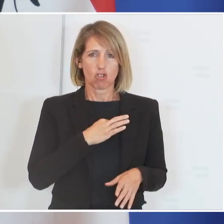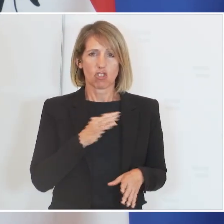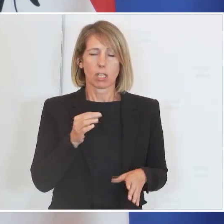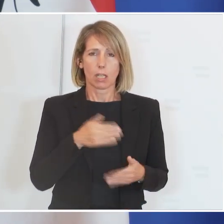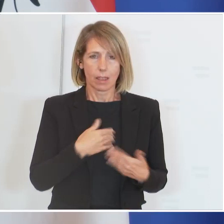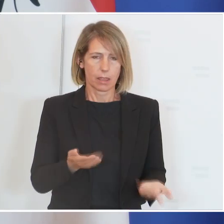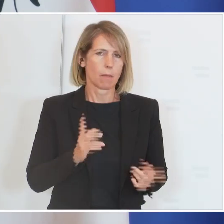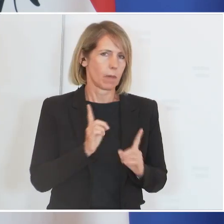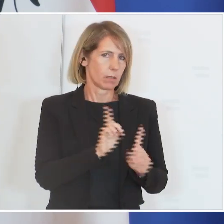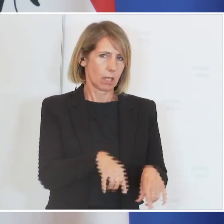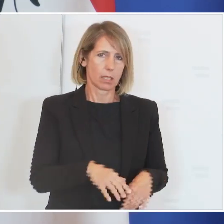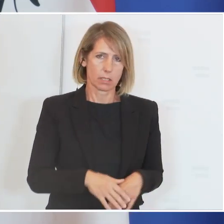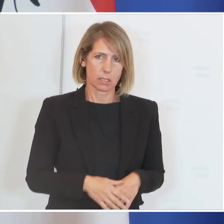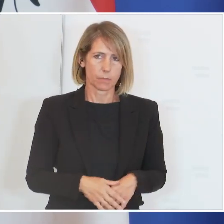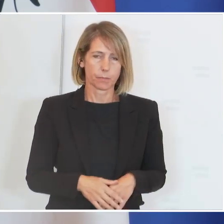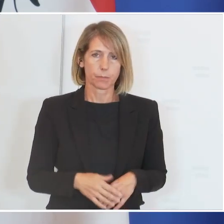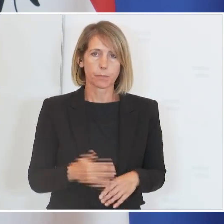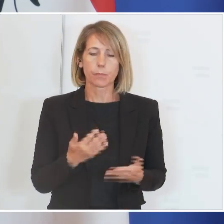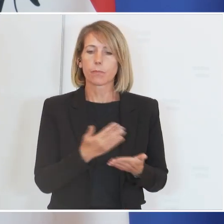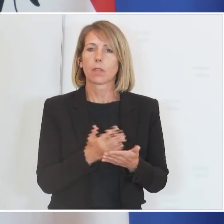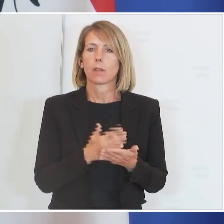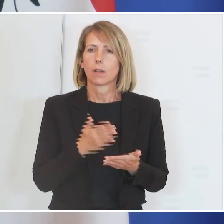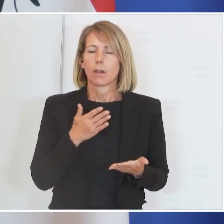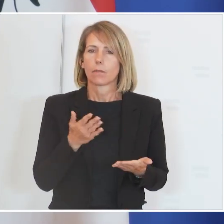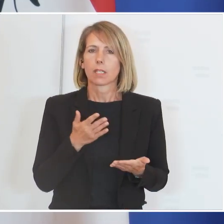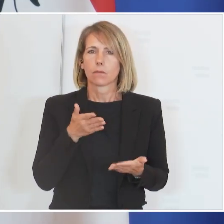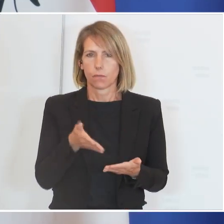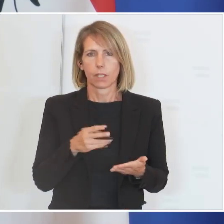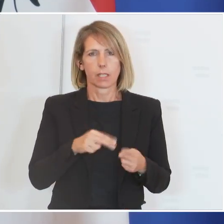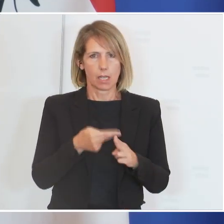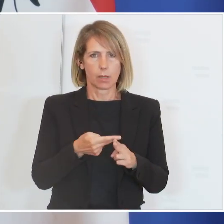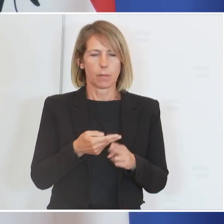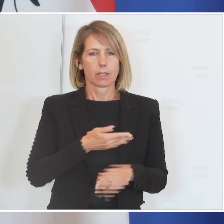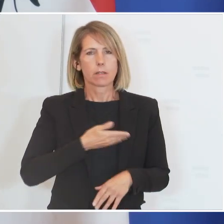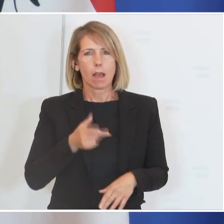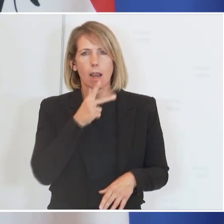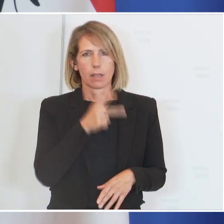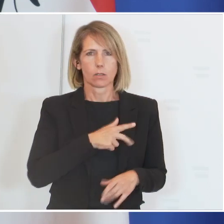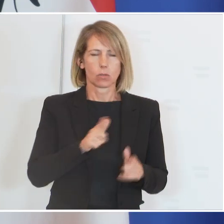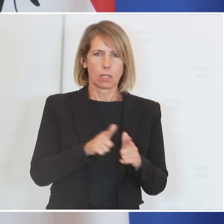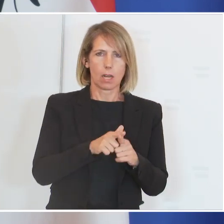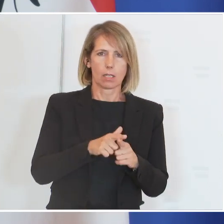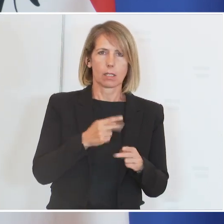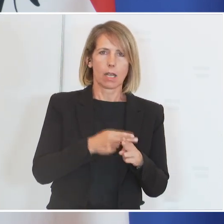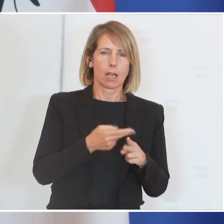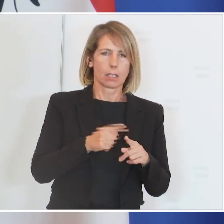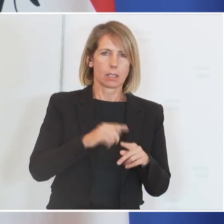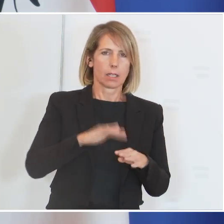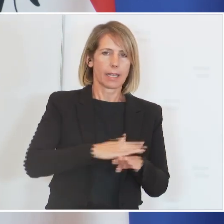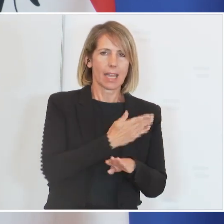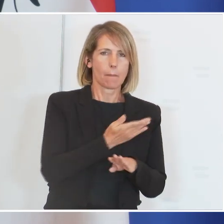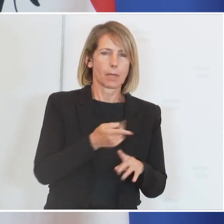hier angepasst? Für unter die jährliche Valorisierungsautomatik fallen alle Sozialleistungen, dazu gehört das Kranken- und Rehabilitations-